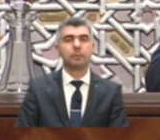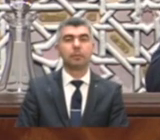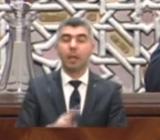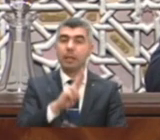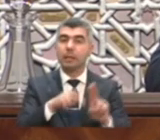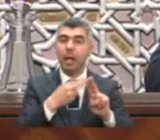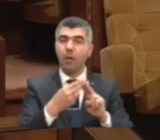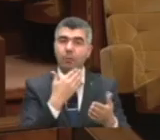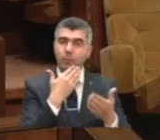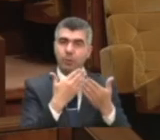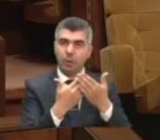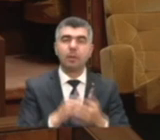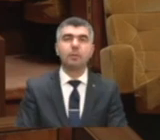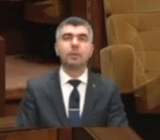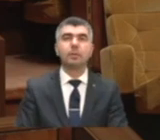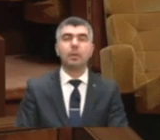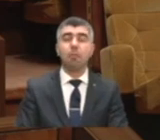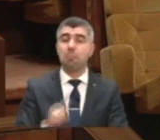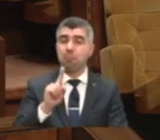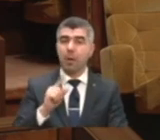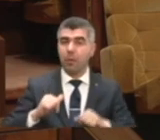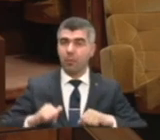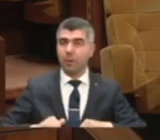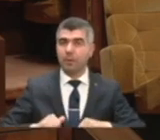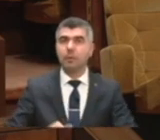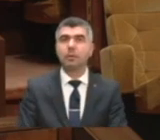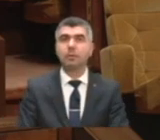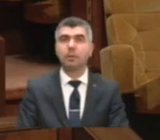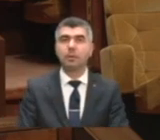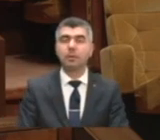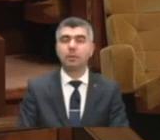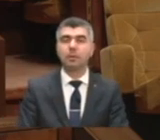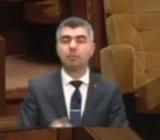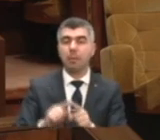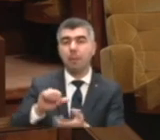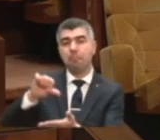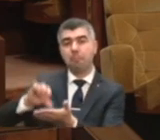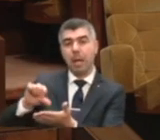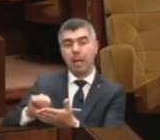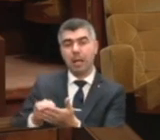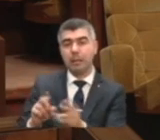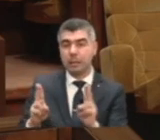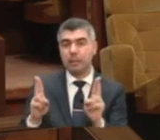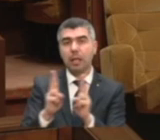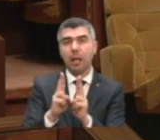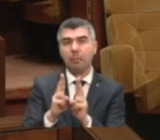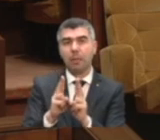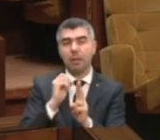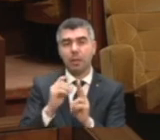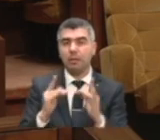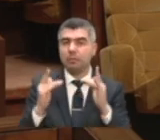الجواب ديالكم، ولكن السيد الوزير كتقول هاد المراكز الاستقبال مجهزه